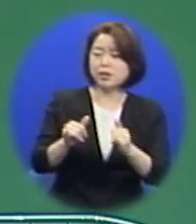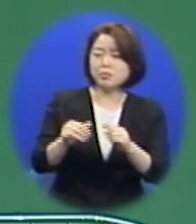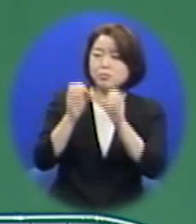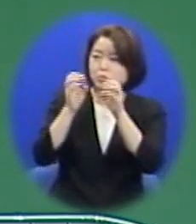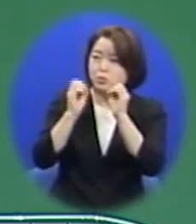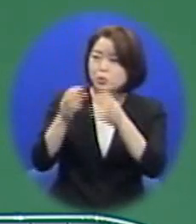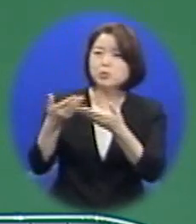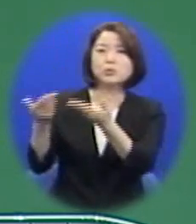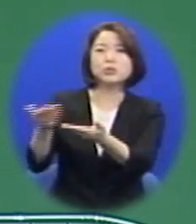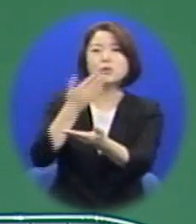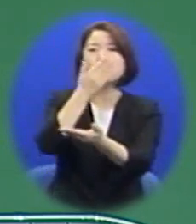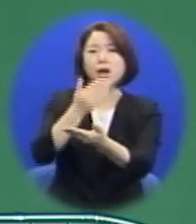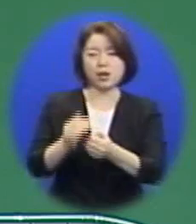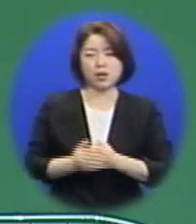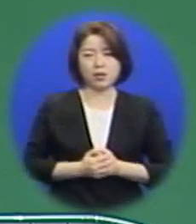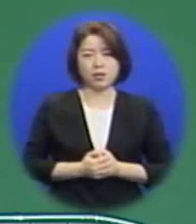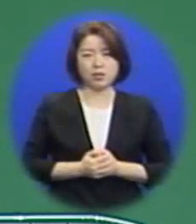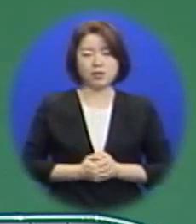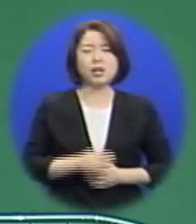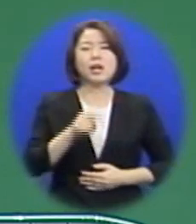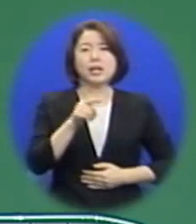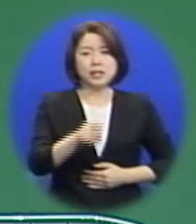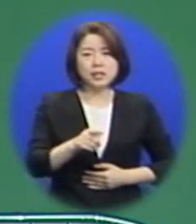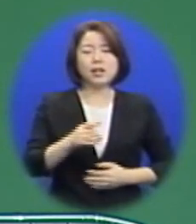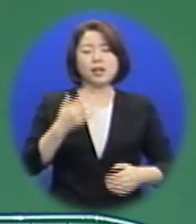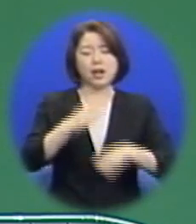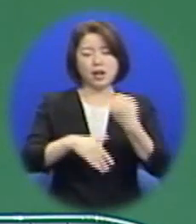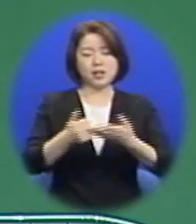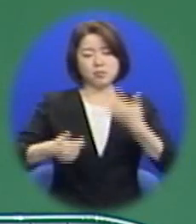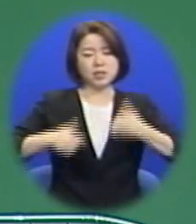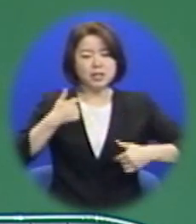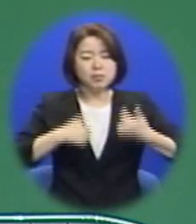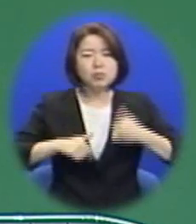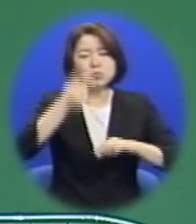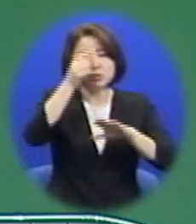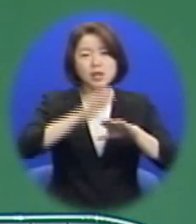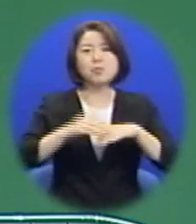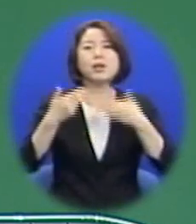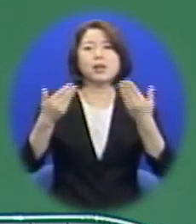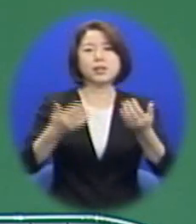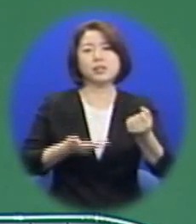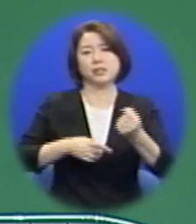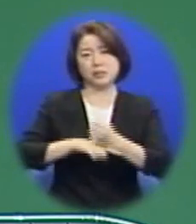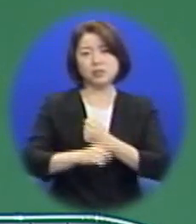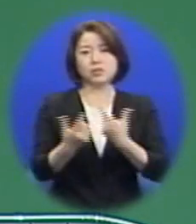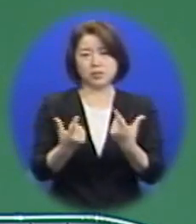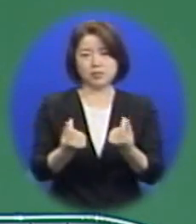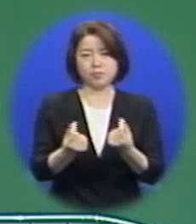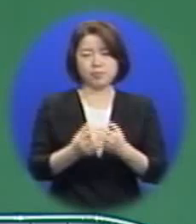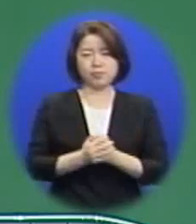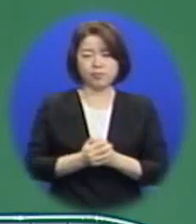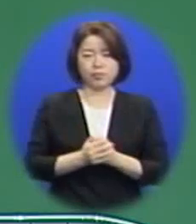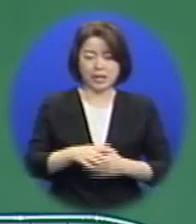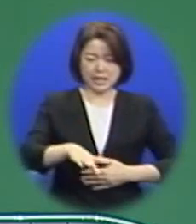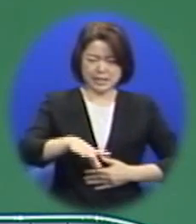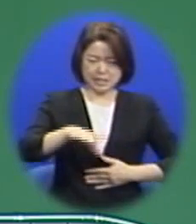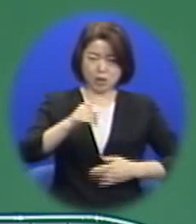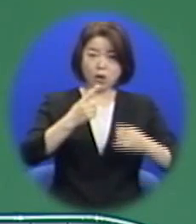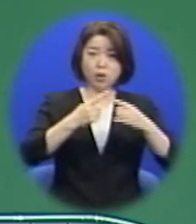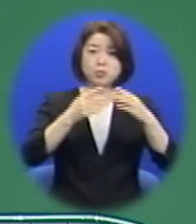우리에게 기쁨으로 예배하라고 하시는 뜻입니다. 여러분, 초대교회 성령께서 임하셨을